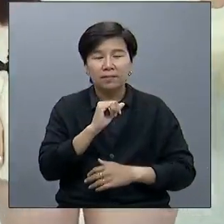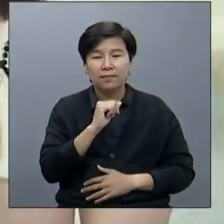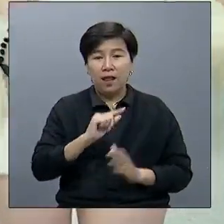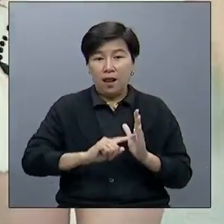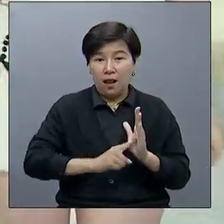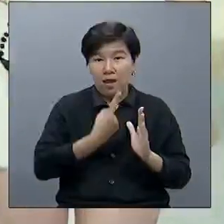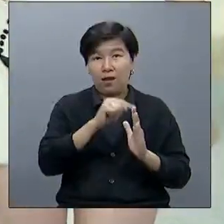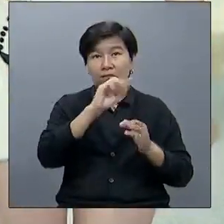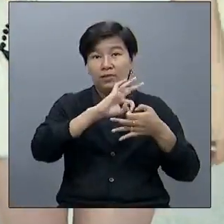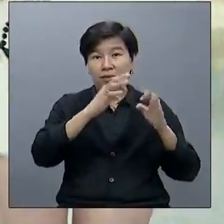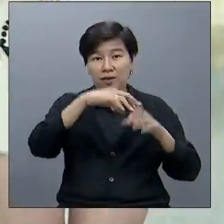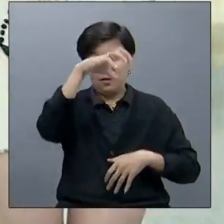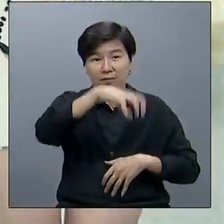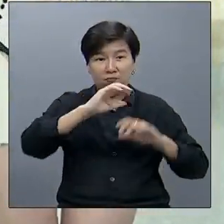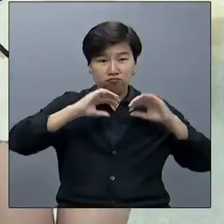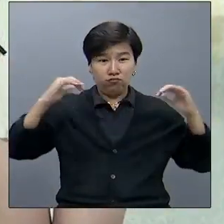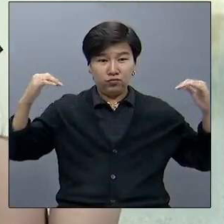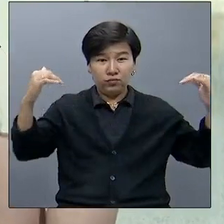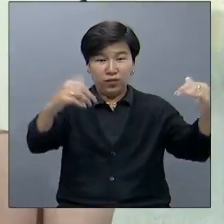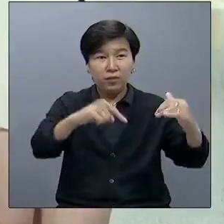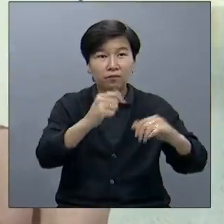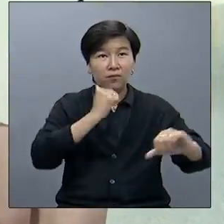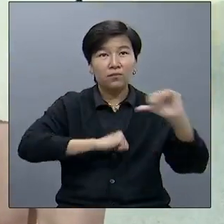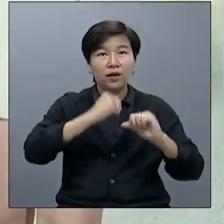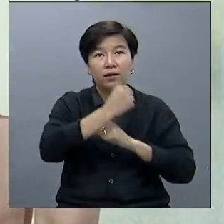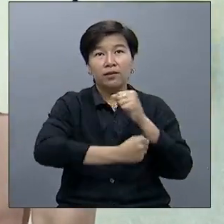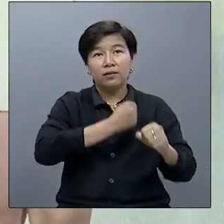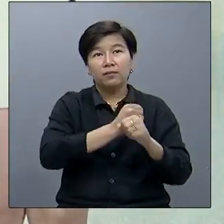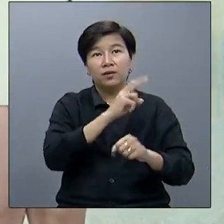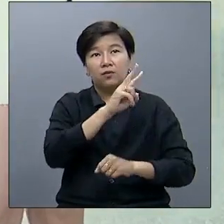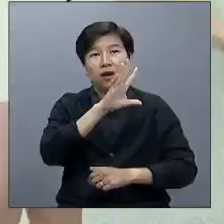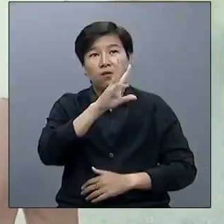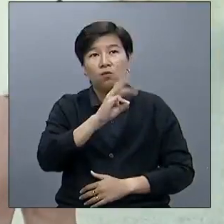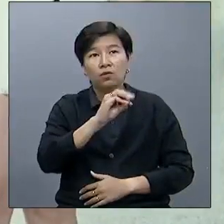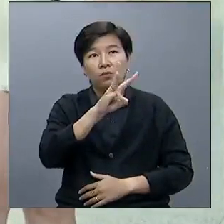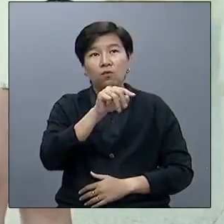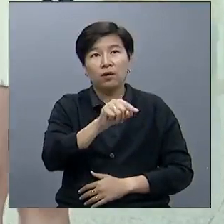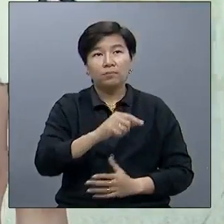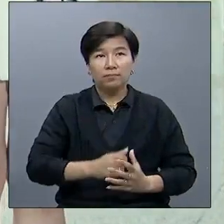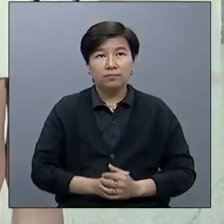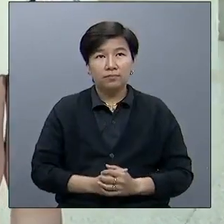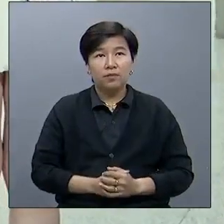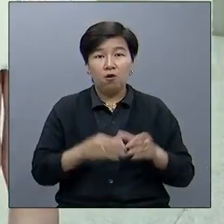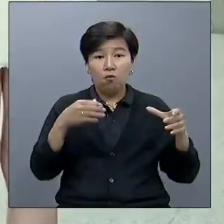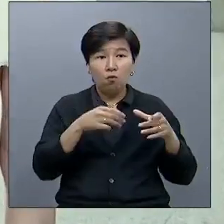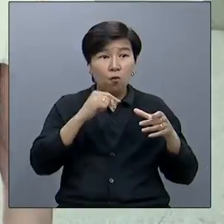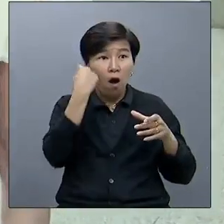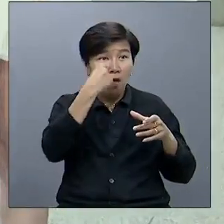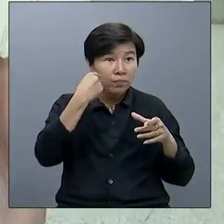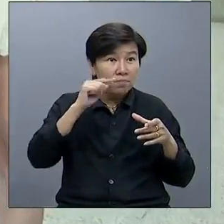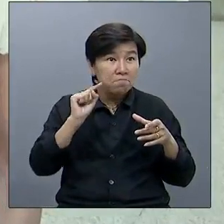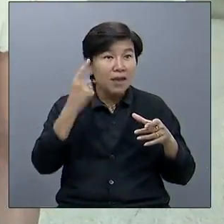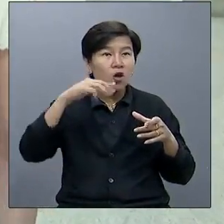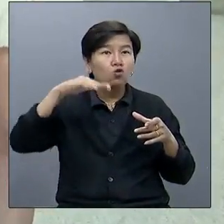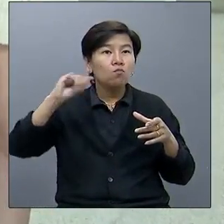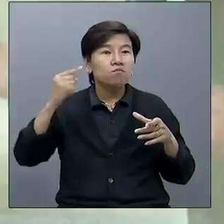ามกีฬาราชมังคลากีฬาสถานเมื่อต้นปี2566ค่ะหากไม่ใช่ทุกวงหน้าใหม่จะได้เปิดตัวบนเวทีสเกลให